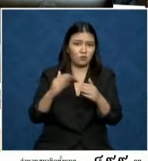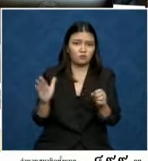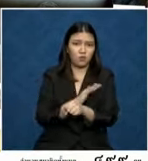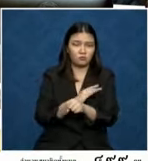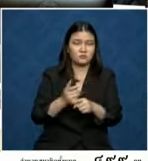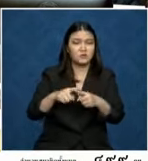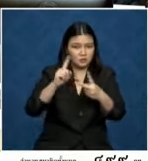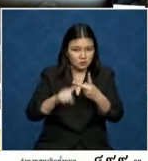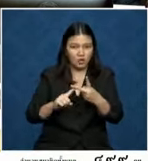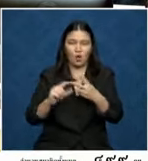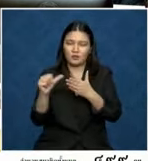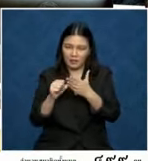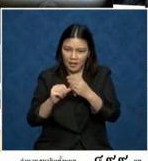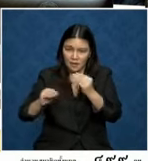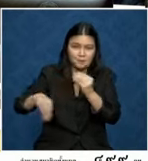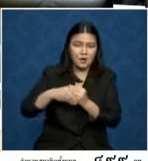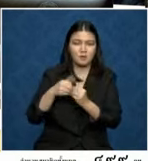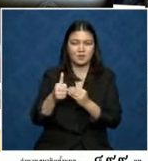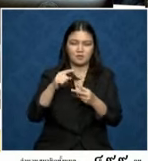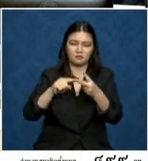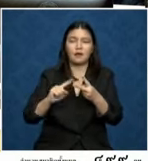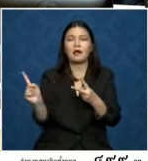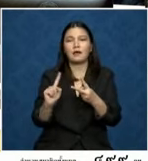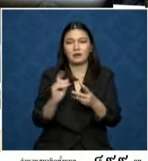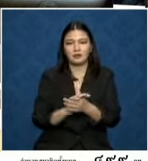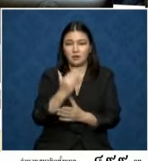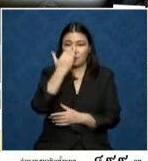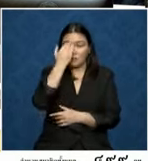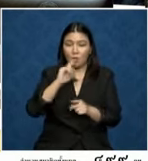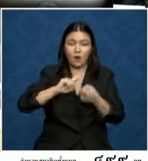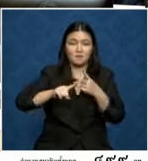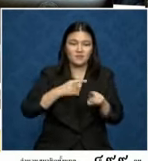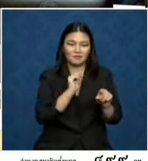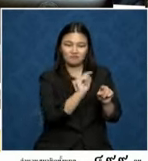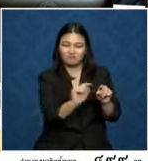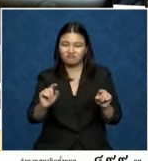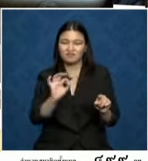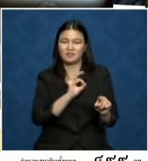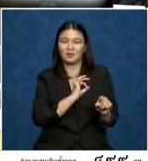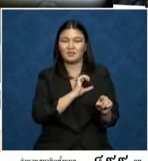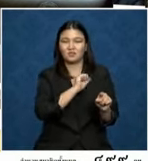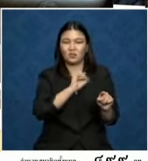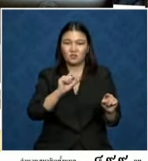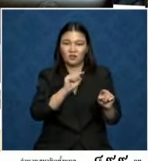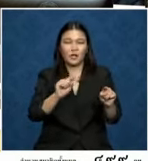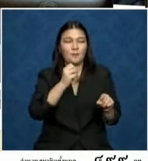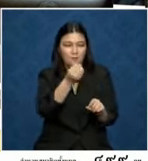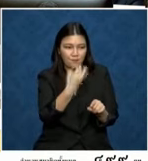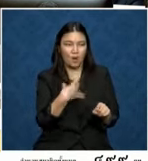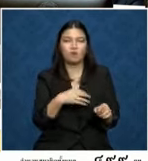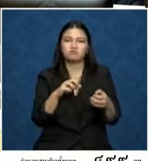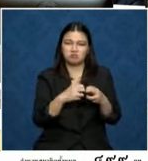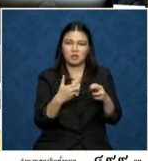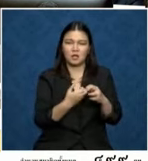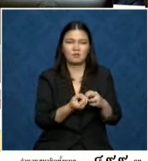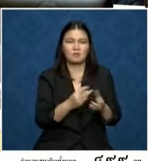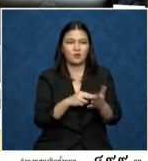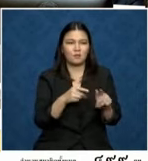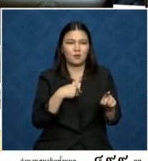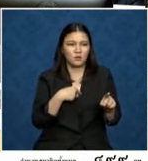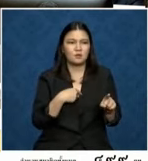พิ่มเติมเสียมากกว่าเพราะในเรื่องนี้อย่างที่เพื่อนสมาชิกหลายท่านได้อภิปรายนะครับว่ามีทั้งผู้ที่เดือดร้อนจากการที่เจ้าหนี้เงินกู้